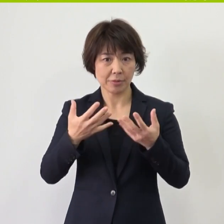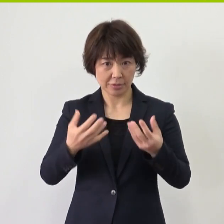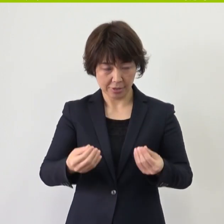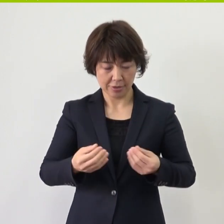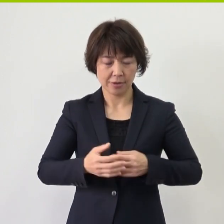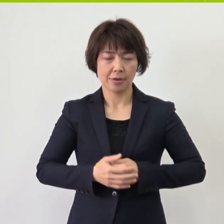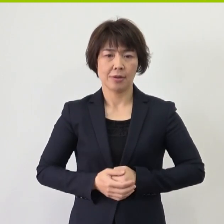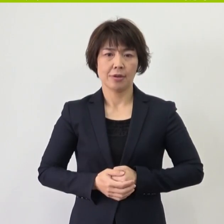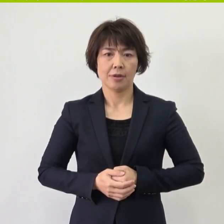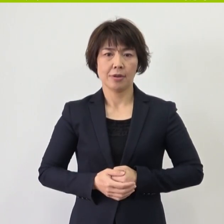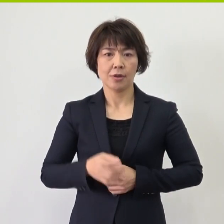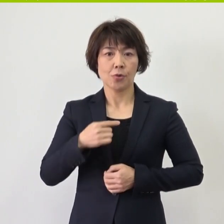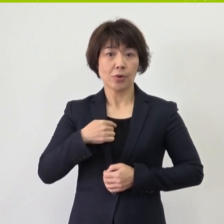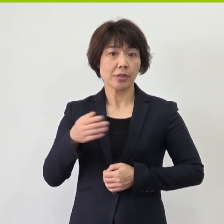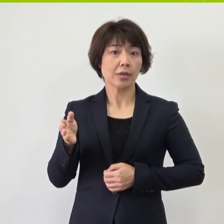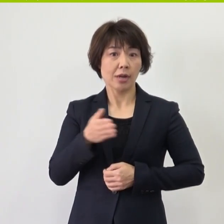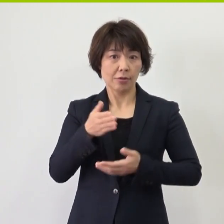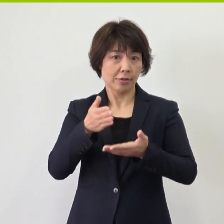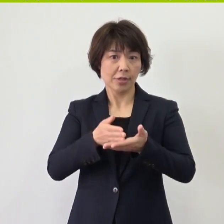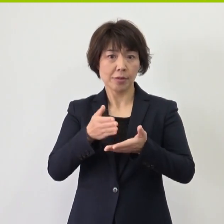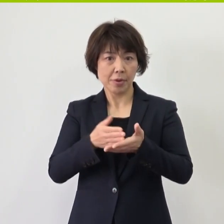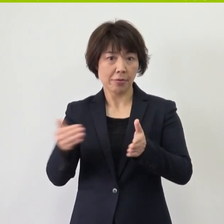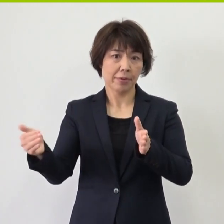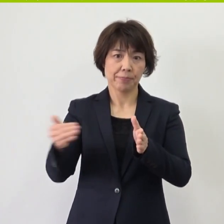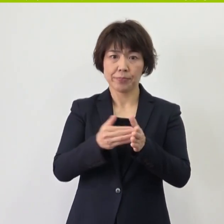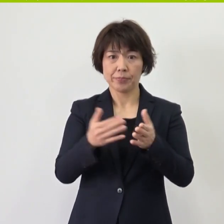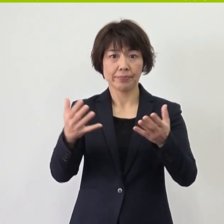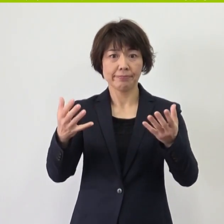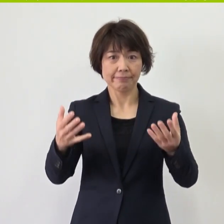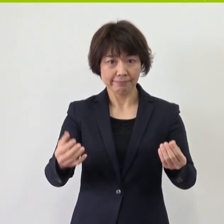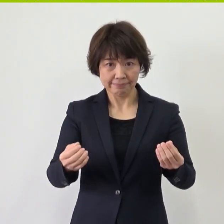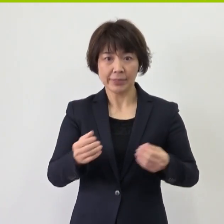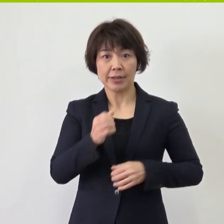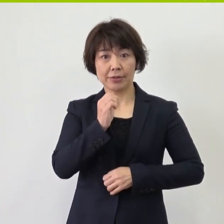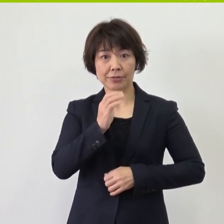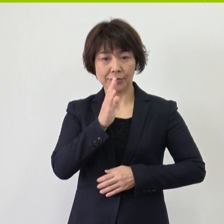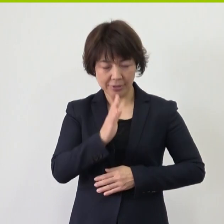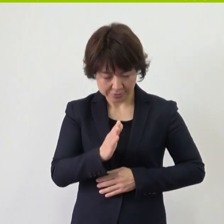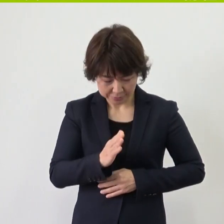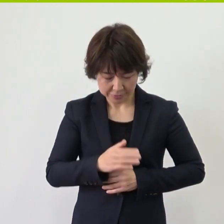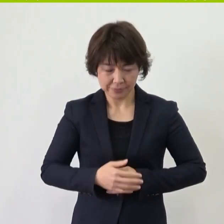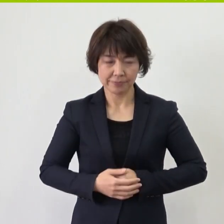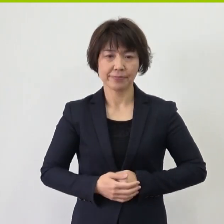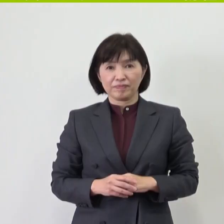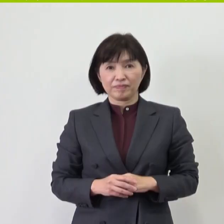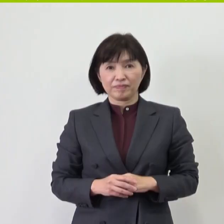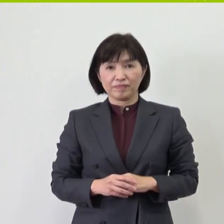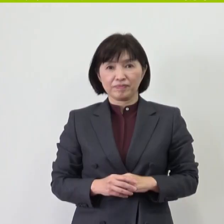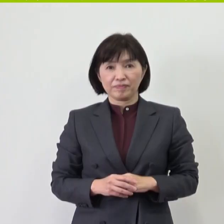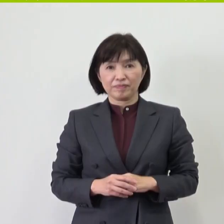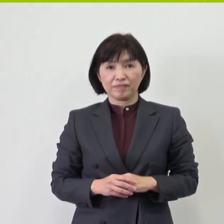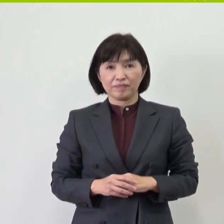でございます。私からの説明は以上でございます。よろしくお願いいたします。